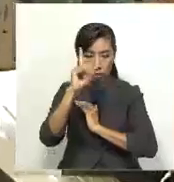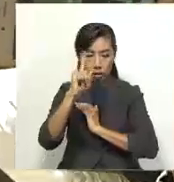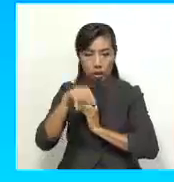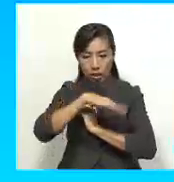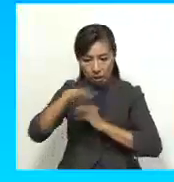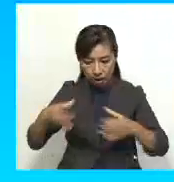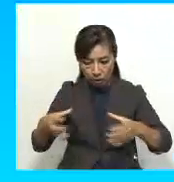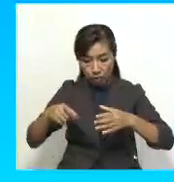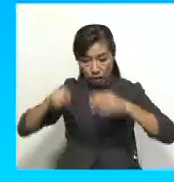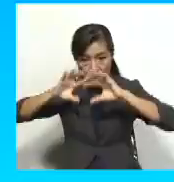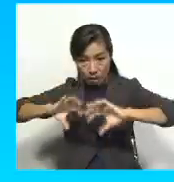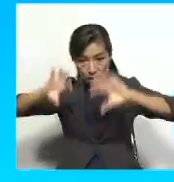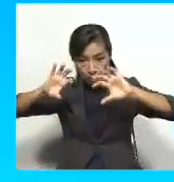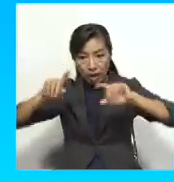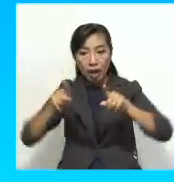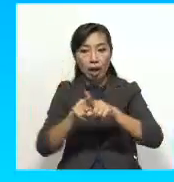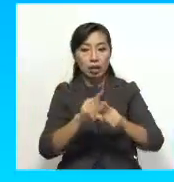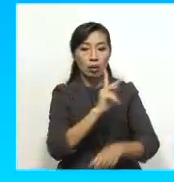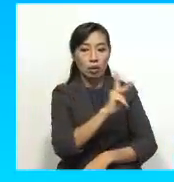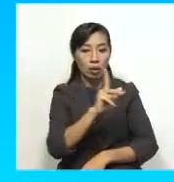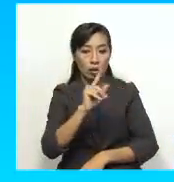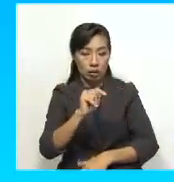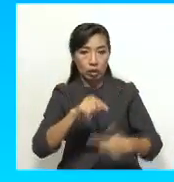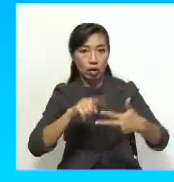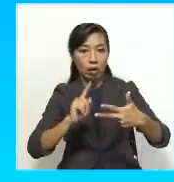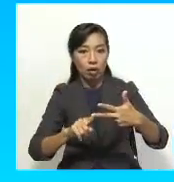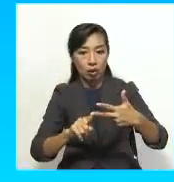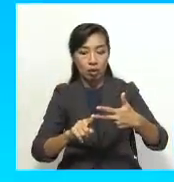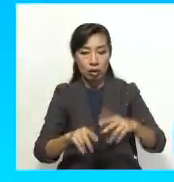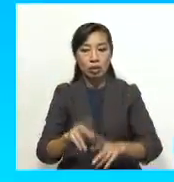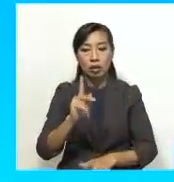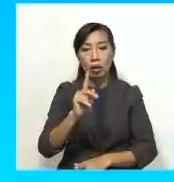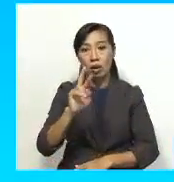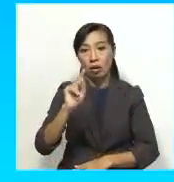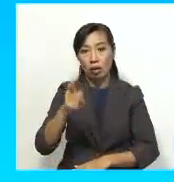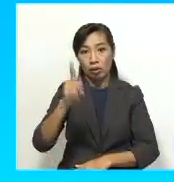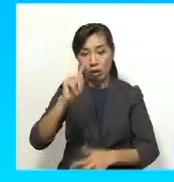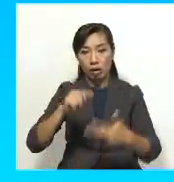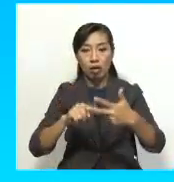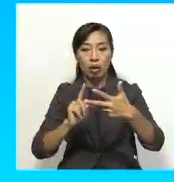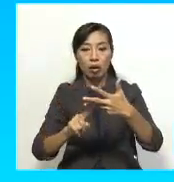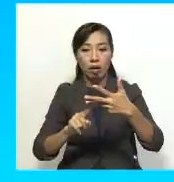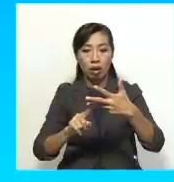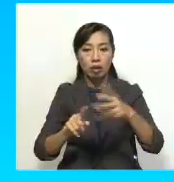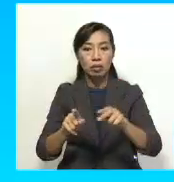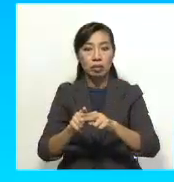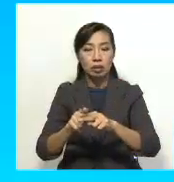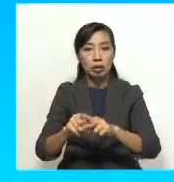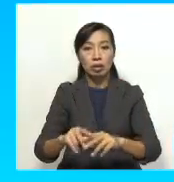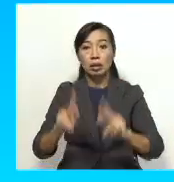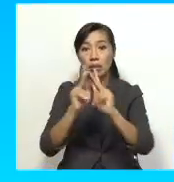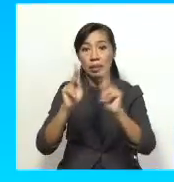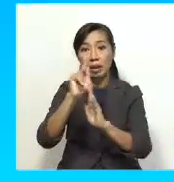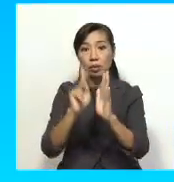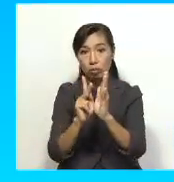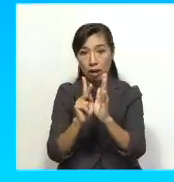หารือร่วมระหว่างรัฐบาลผู้แทนจากกกต.ผู้แทนจากกรรมการร่างรัฐธรรมนูญนะคะรวมถึงสำนักงานคณะกรรมการกฤษ